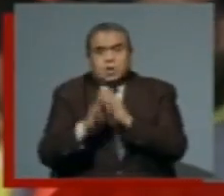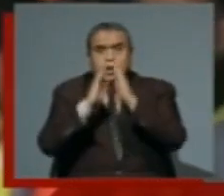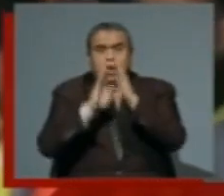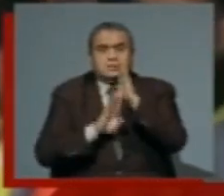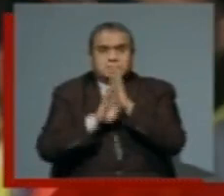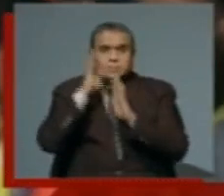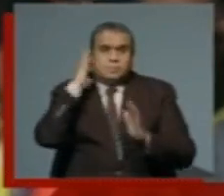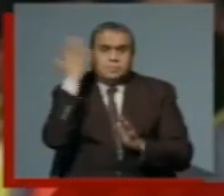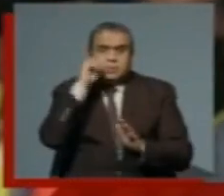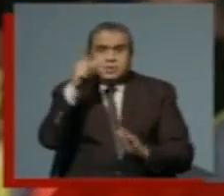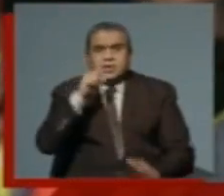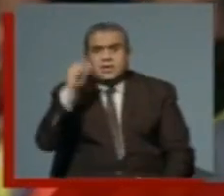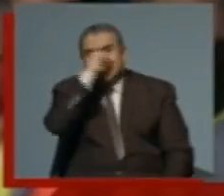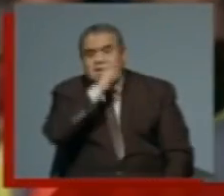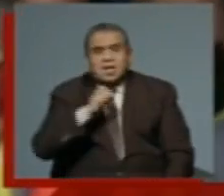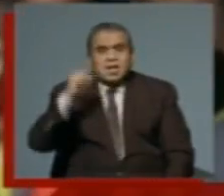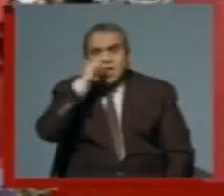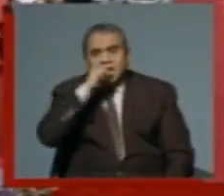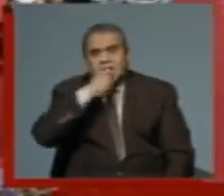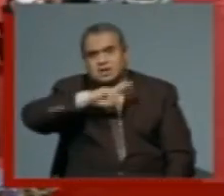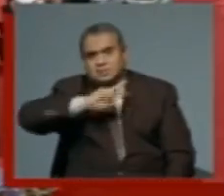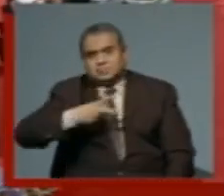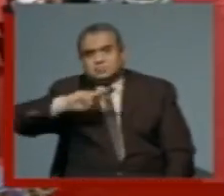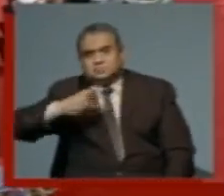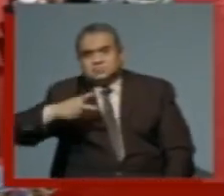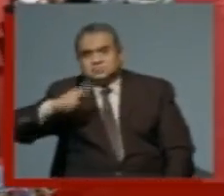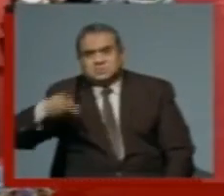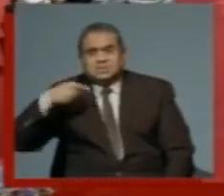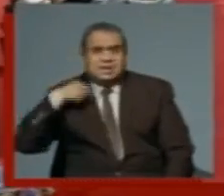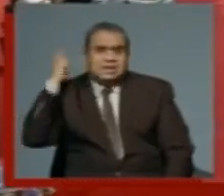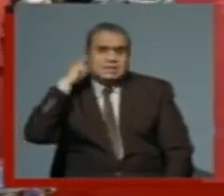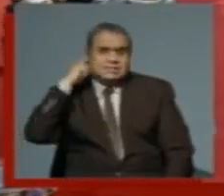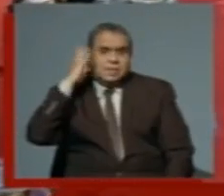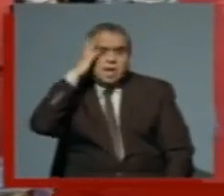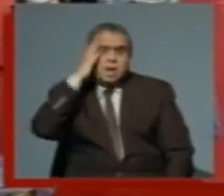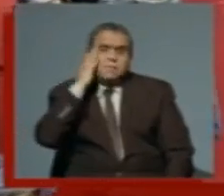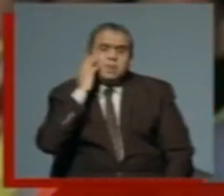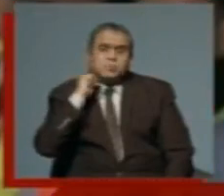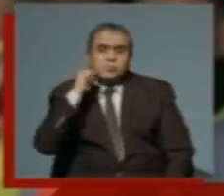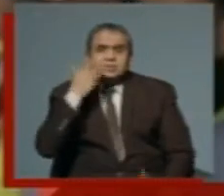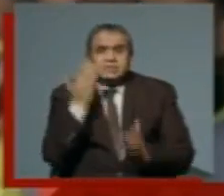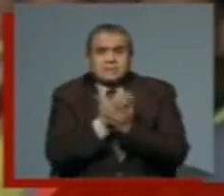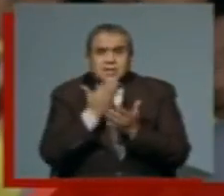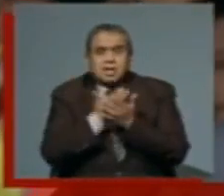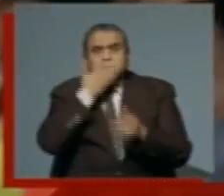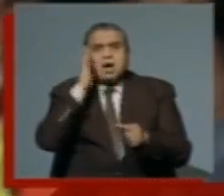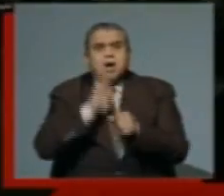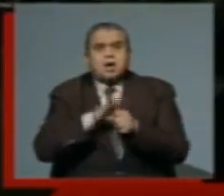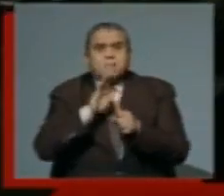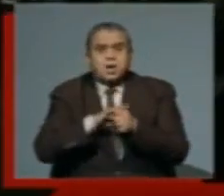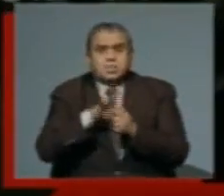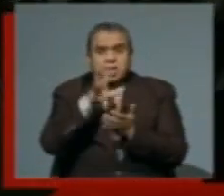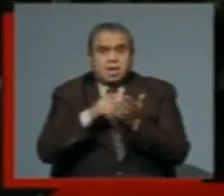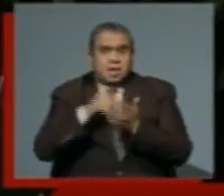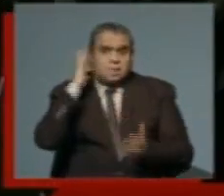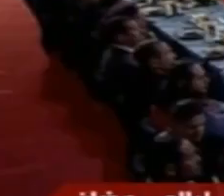واغاني كلاسيكيه كبيره جدا بنسمعها وبتحسسنا دائما باجواء رمضان ومن ابرز الاغاني دي